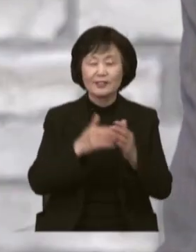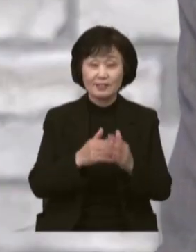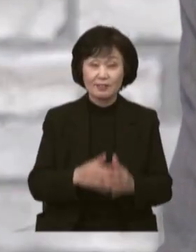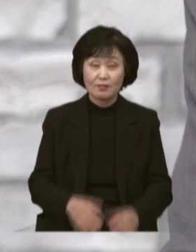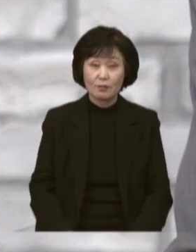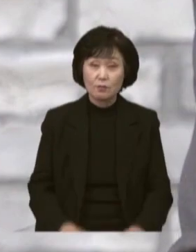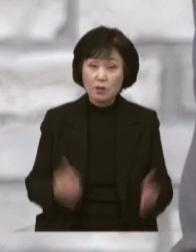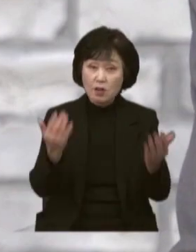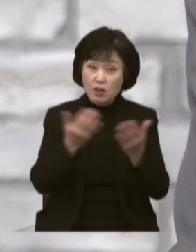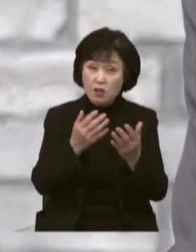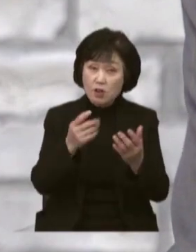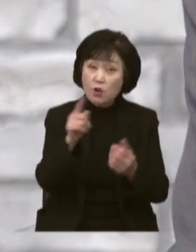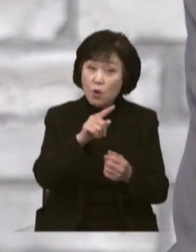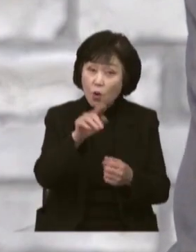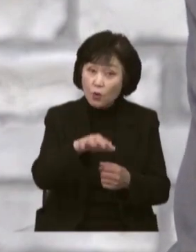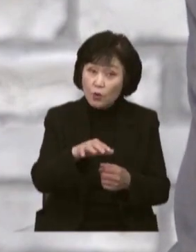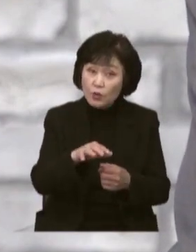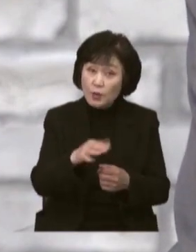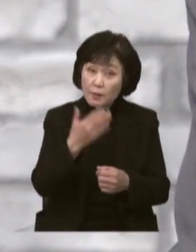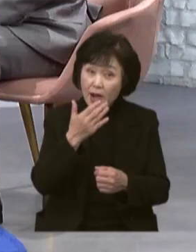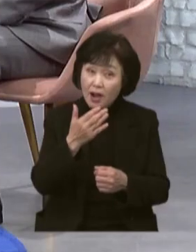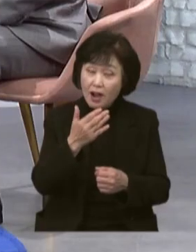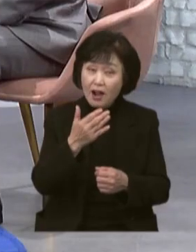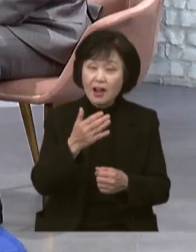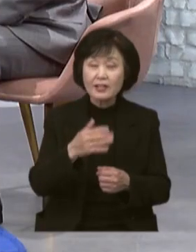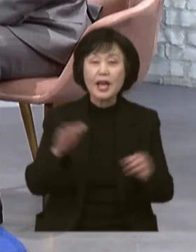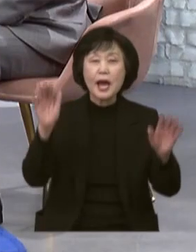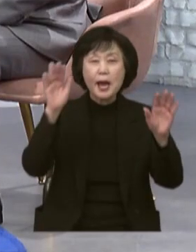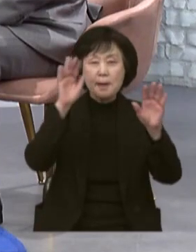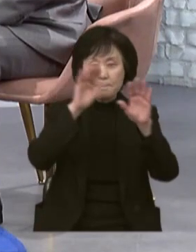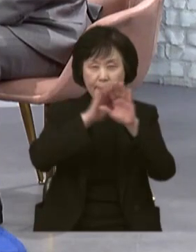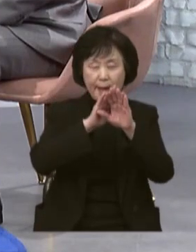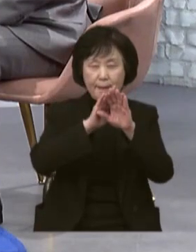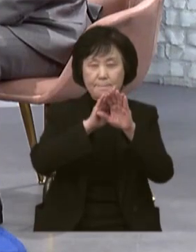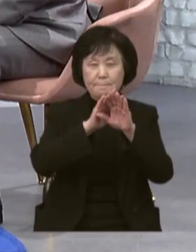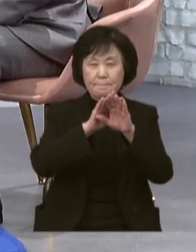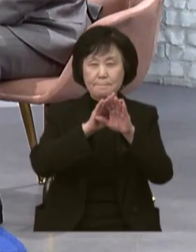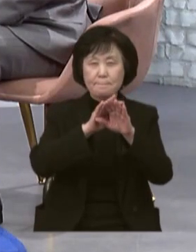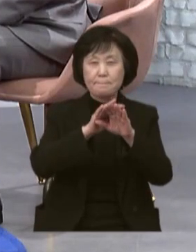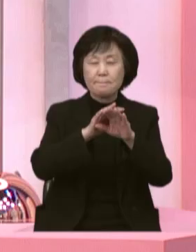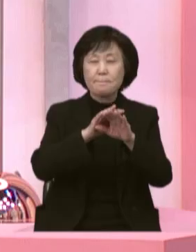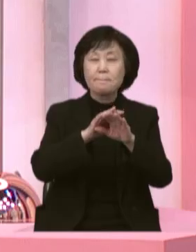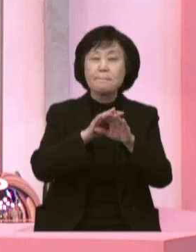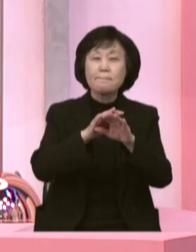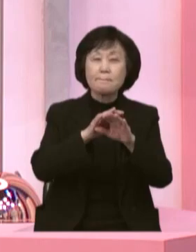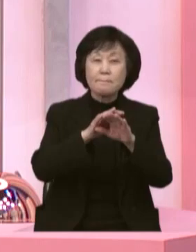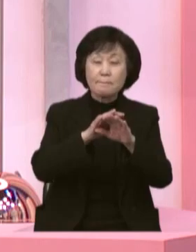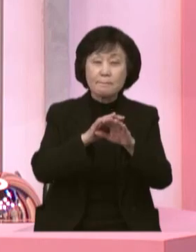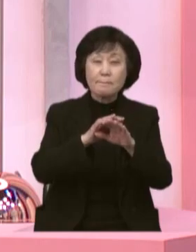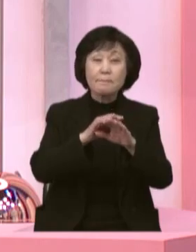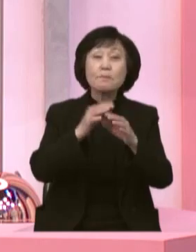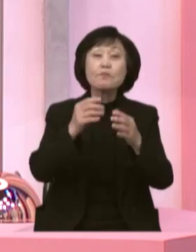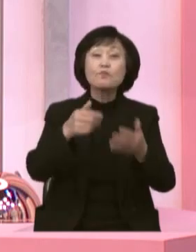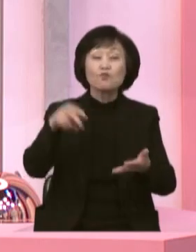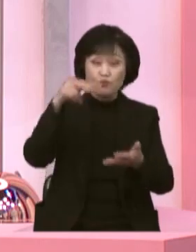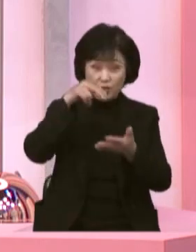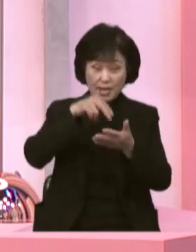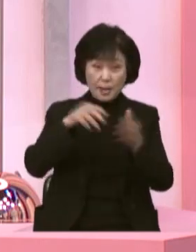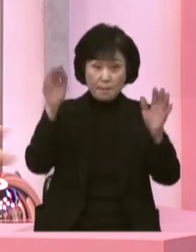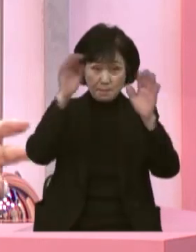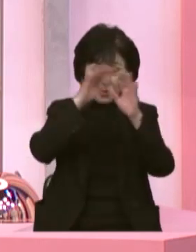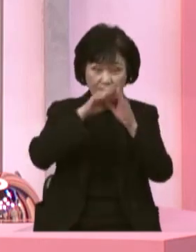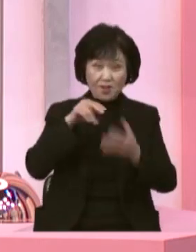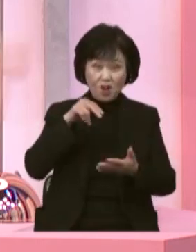인정을 못 받으니까 거기에 대한 조금 울분이 있으셨나 보다. 있어 그래가지고 이제 그 나이트에서 이제 MC 보고 노래하고 패키지 쇼 같은 걸